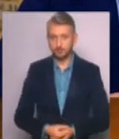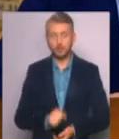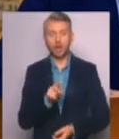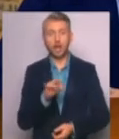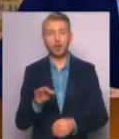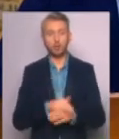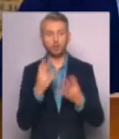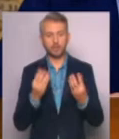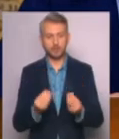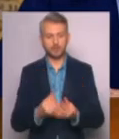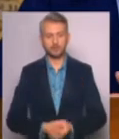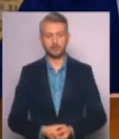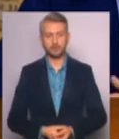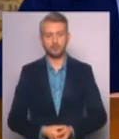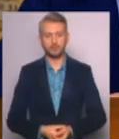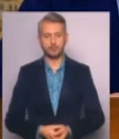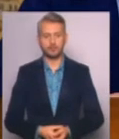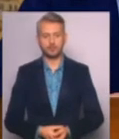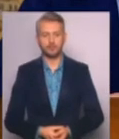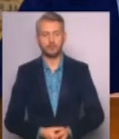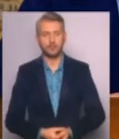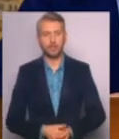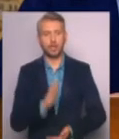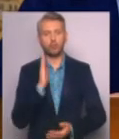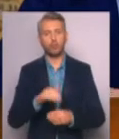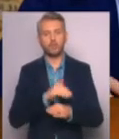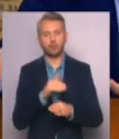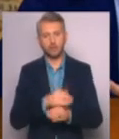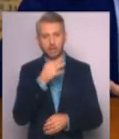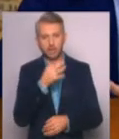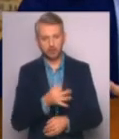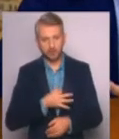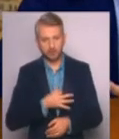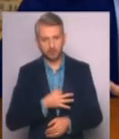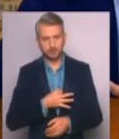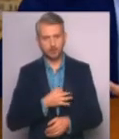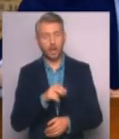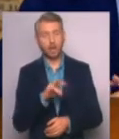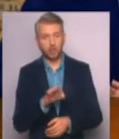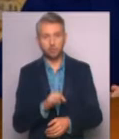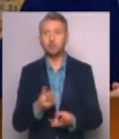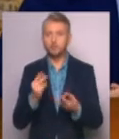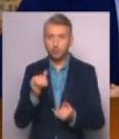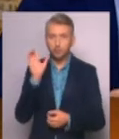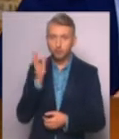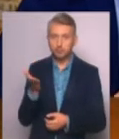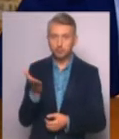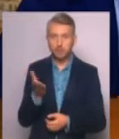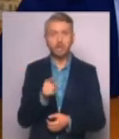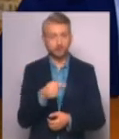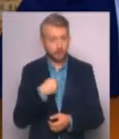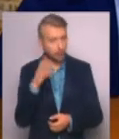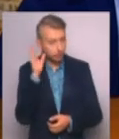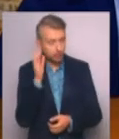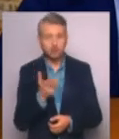добрий день. Добрий день. Да, будьте добрі, скажіть. Алло. Так, ви в ефірі. Ви мене чуємо? Слушаєте,